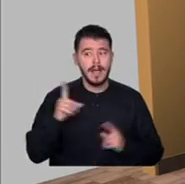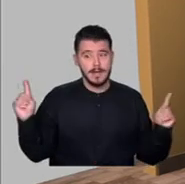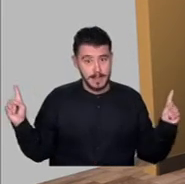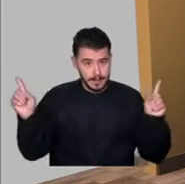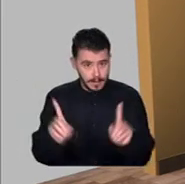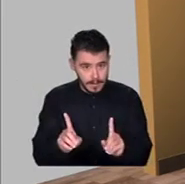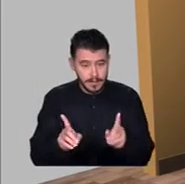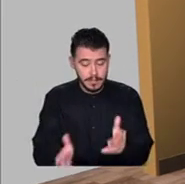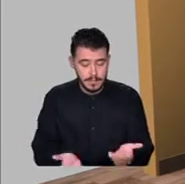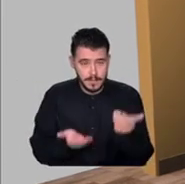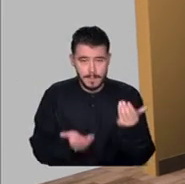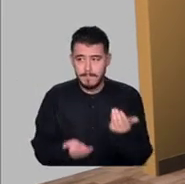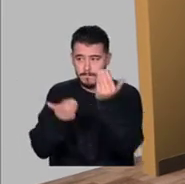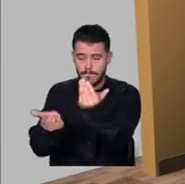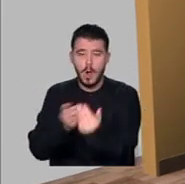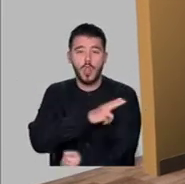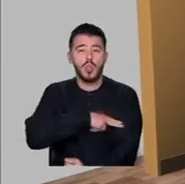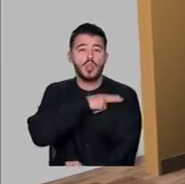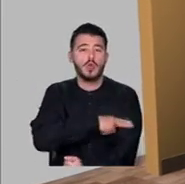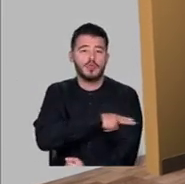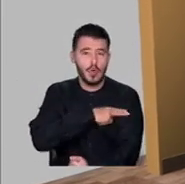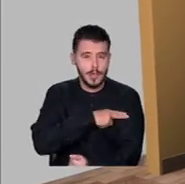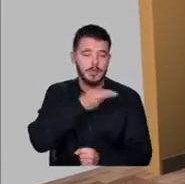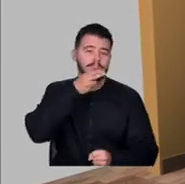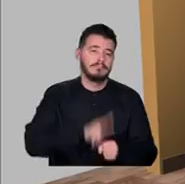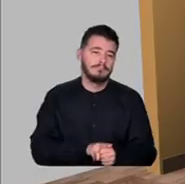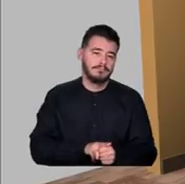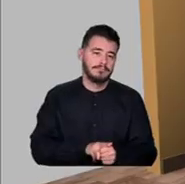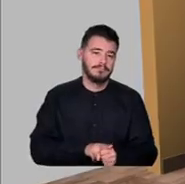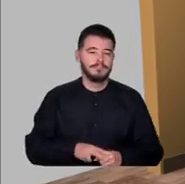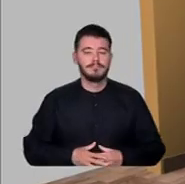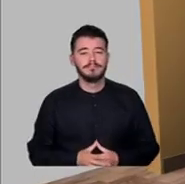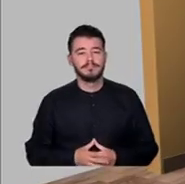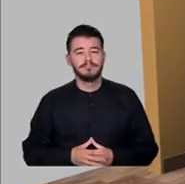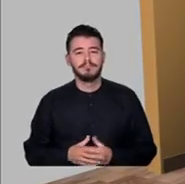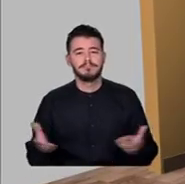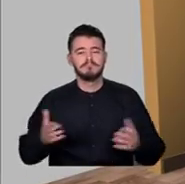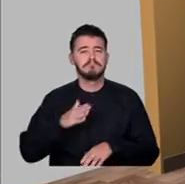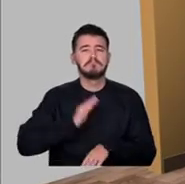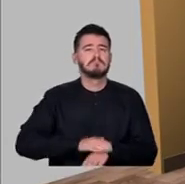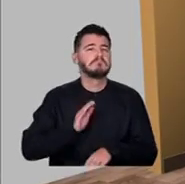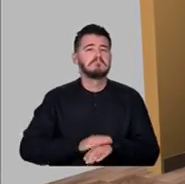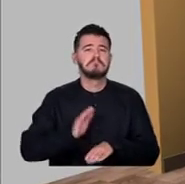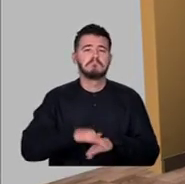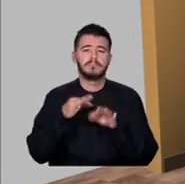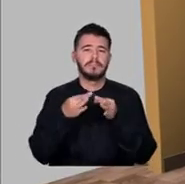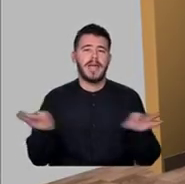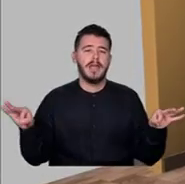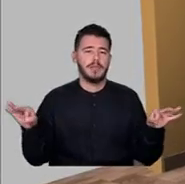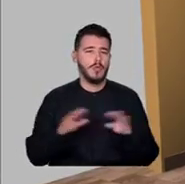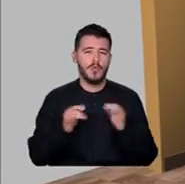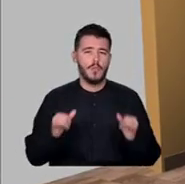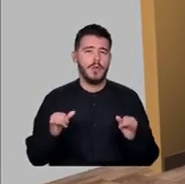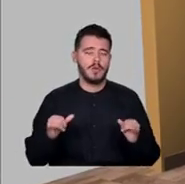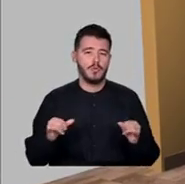του, το πηγαίνουν στο νοσοκομείο και εκεί το παιδί διαπιστώνεται νεκρό. Αίτια θανάτου δεν έχουμε, γιατί δεν έχει ολοκληρωθεί